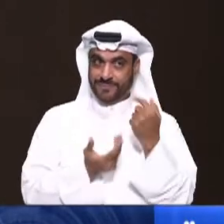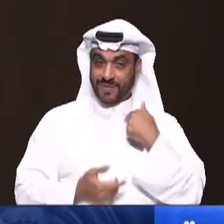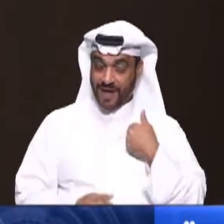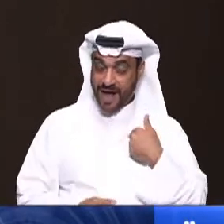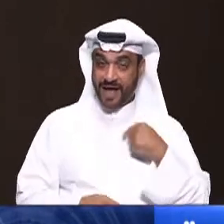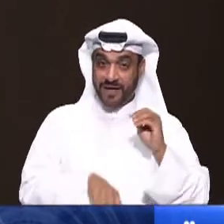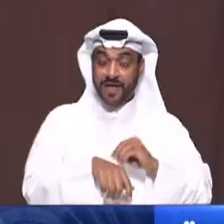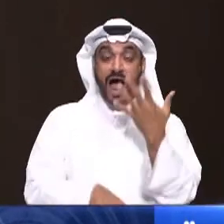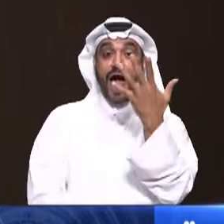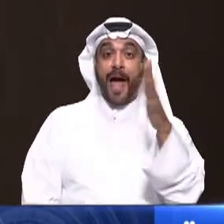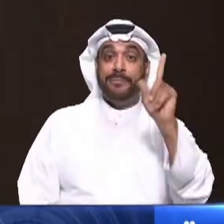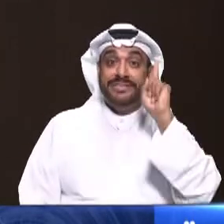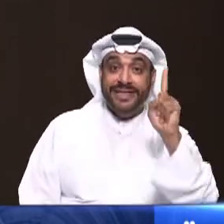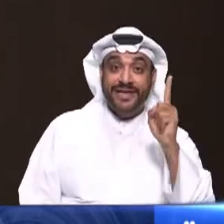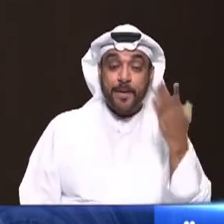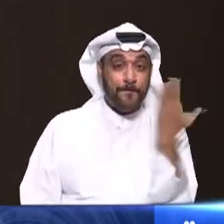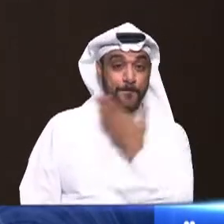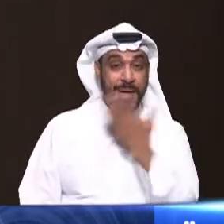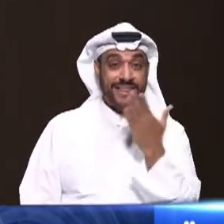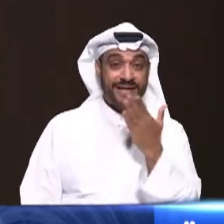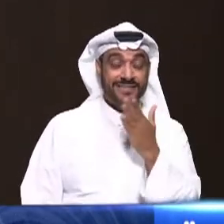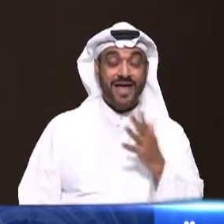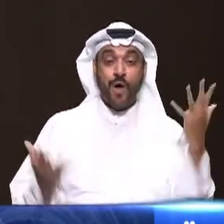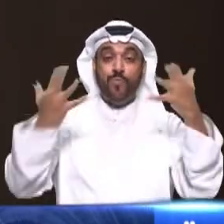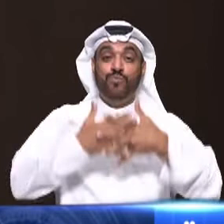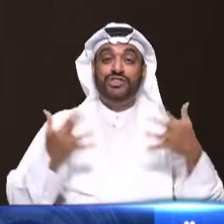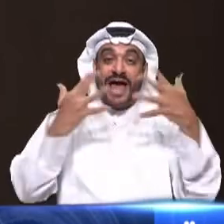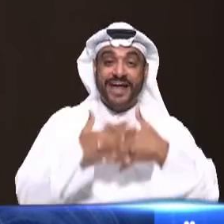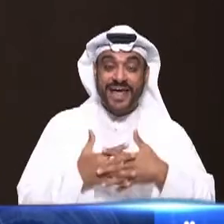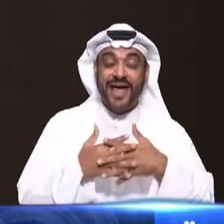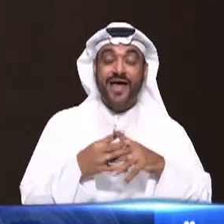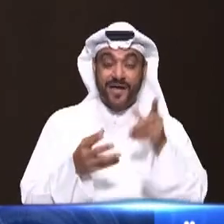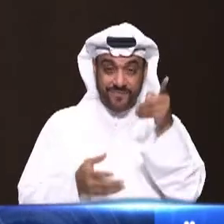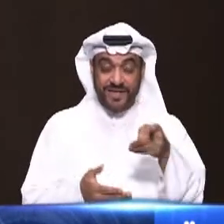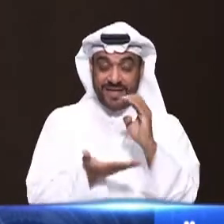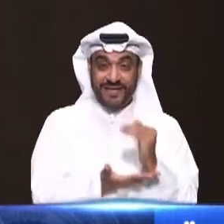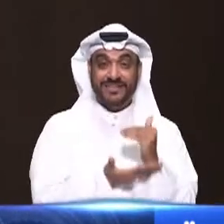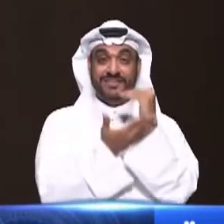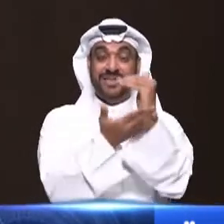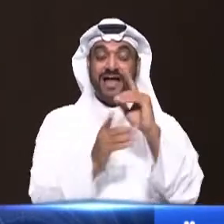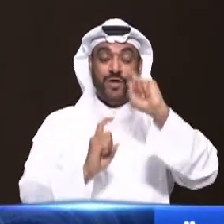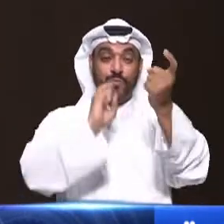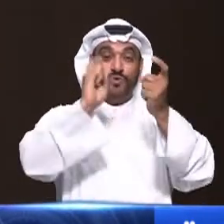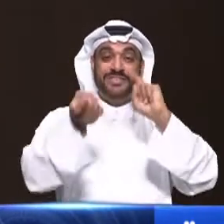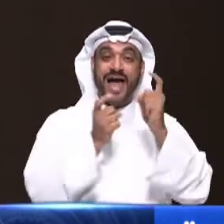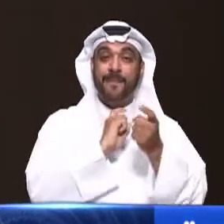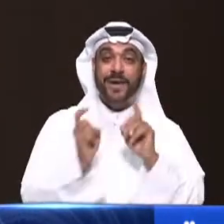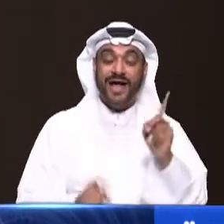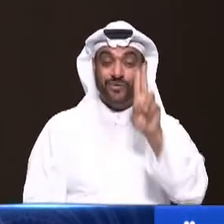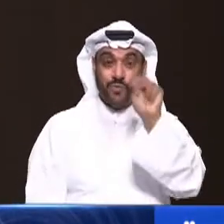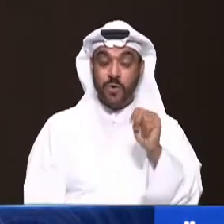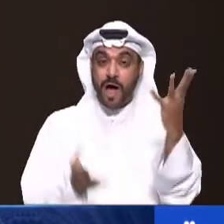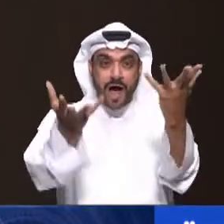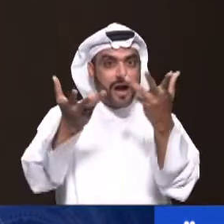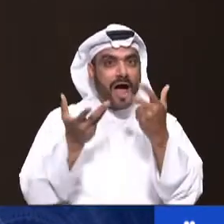عبد الحميد 50 مدرسة شاركوا في أكثر من 50 مدرسة شاركوا في هذه المسابقة، رقم يعني يعتبر بالنسبة لنا